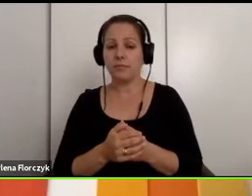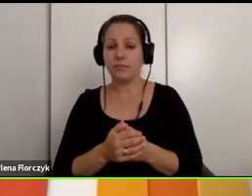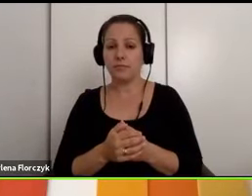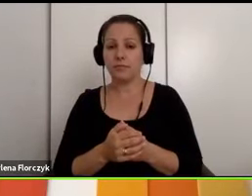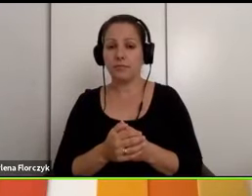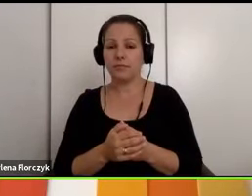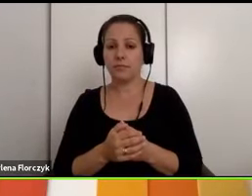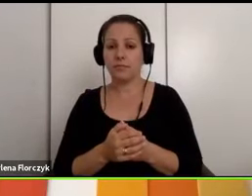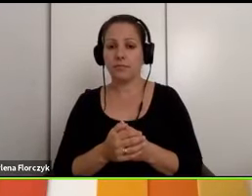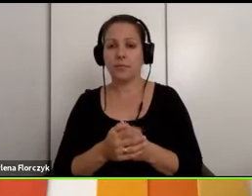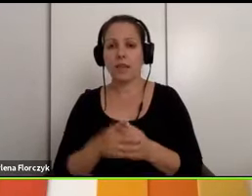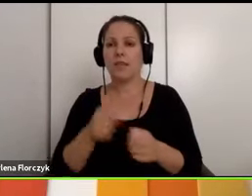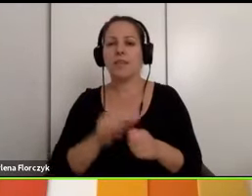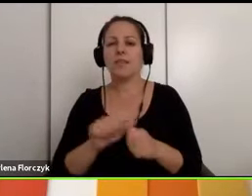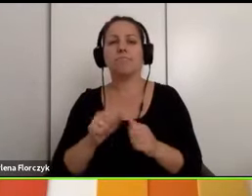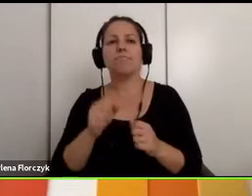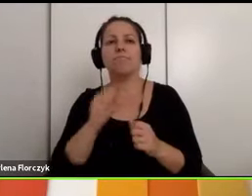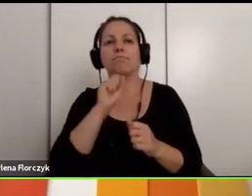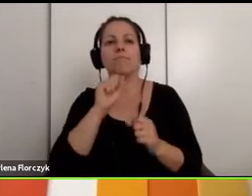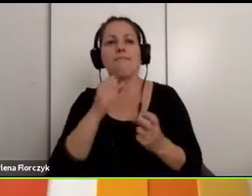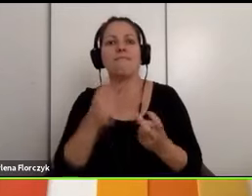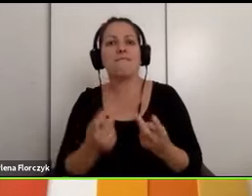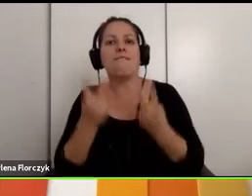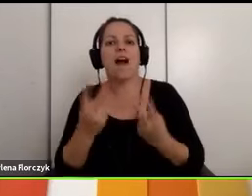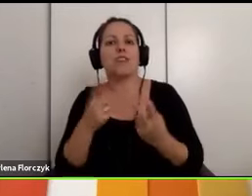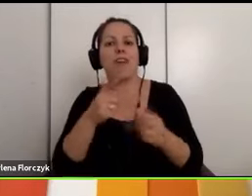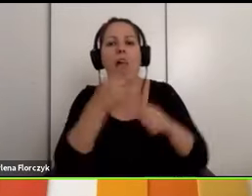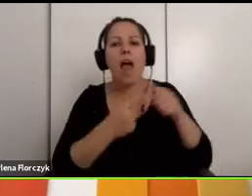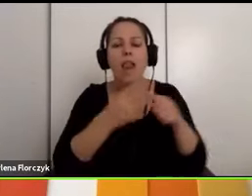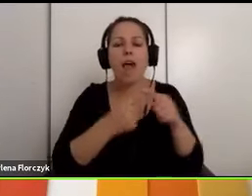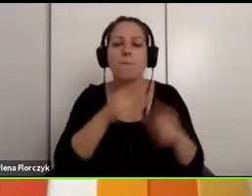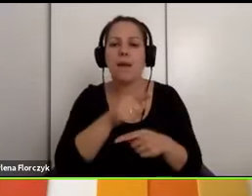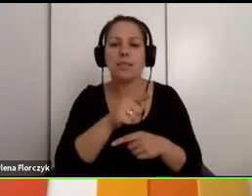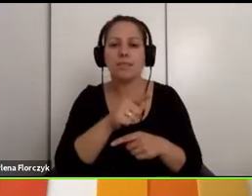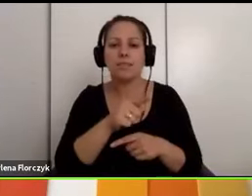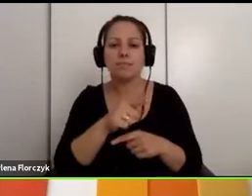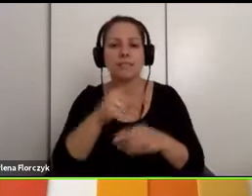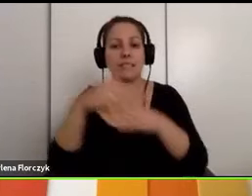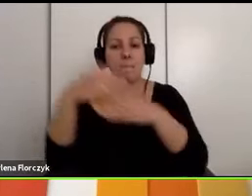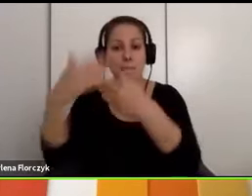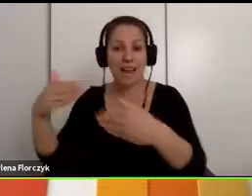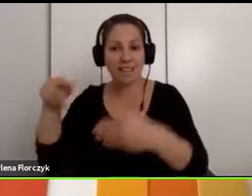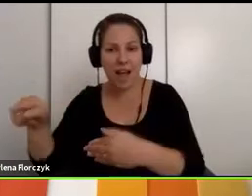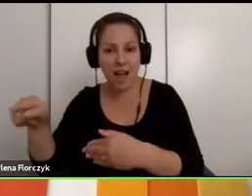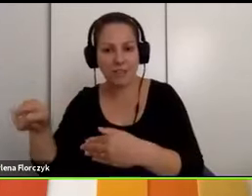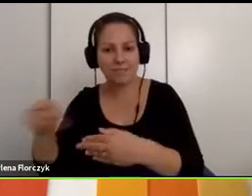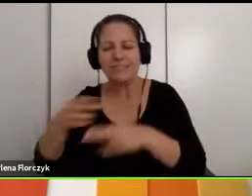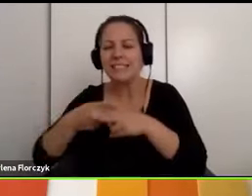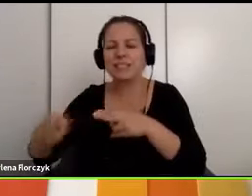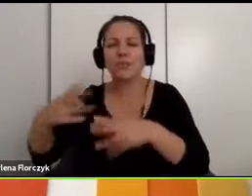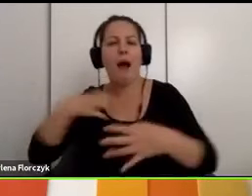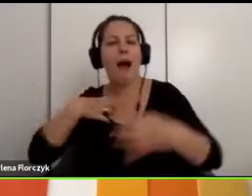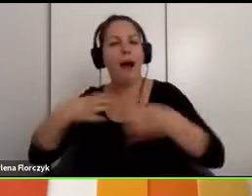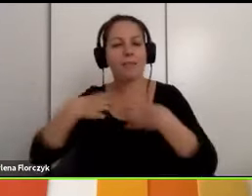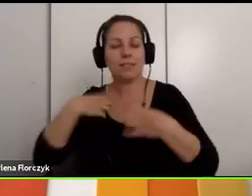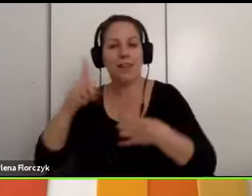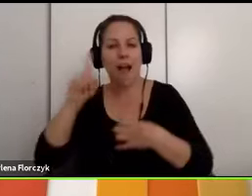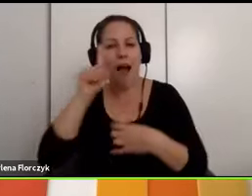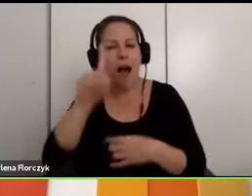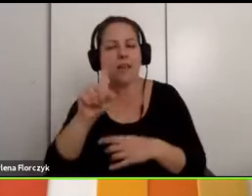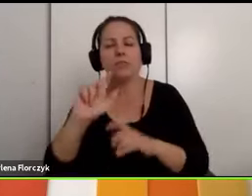że nie jest aż tak ważny, wydaje się, ten element spektakli, element taki czysto artystyczny, ale tym,